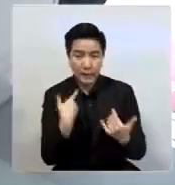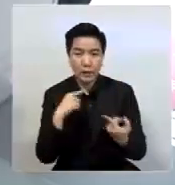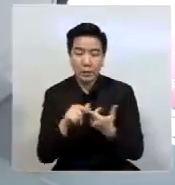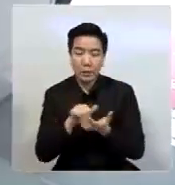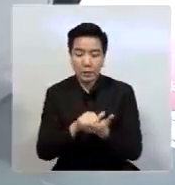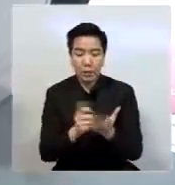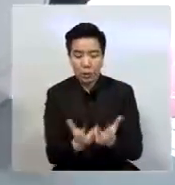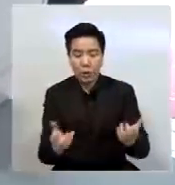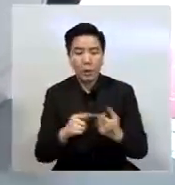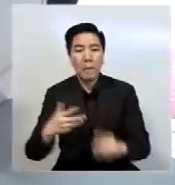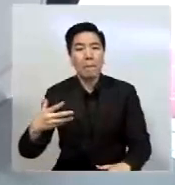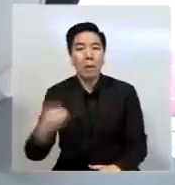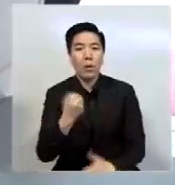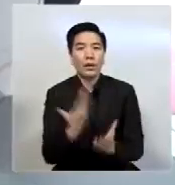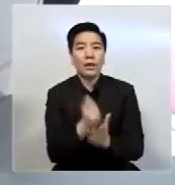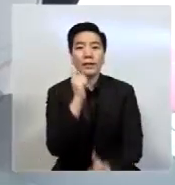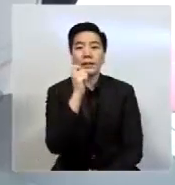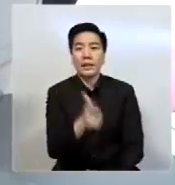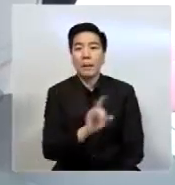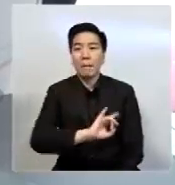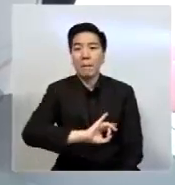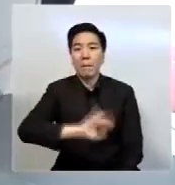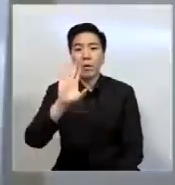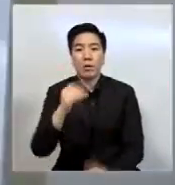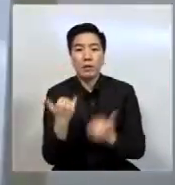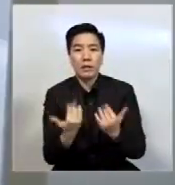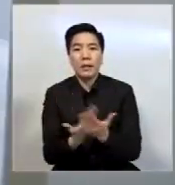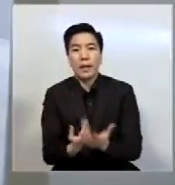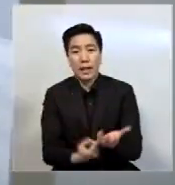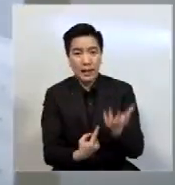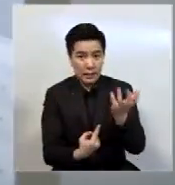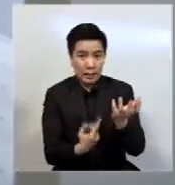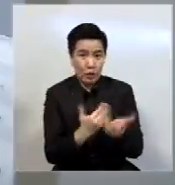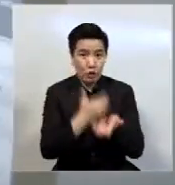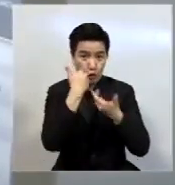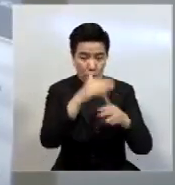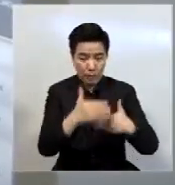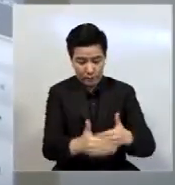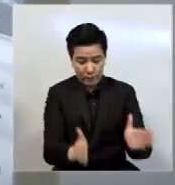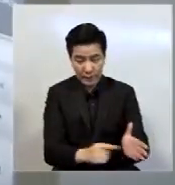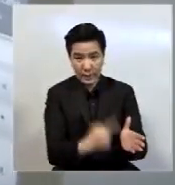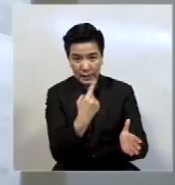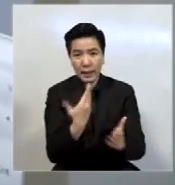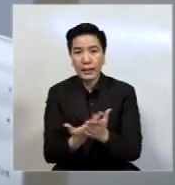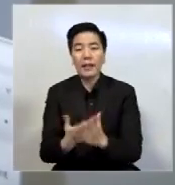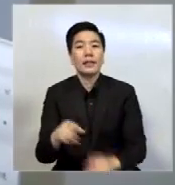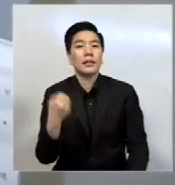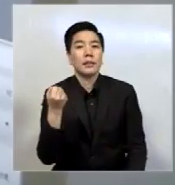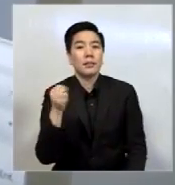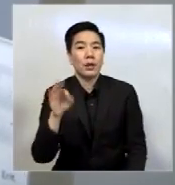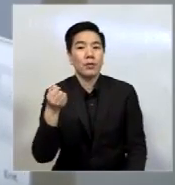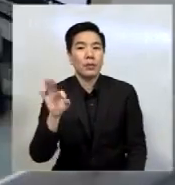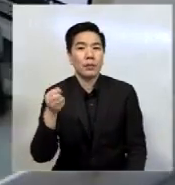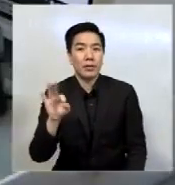ริการส่งของแบบเหมาจ่ายราคาประหยัดอัตราค่าบริการชิ้นละ19บาทราคาเดียวก็เลยเป็นยิ้มสู้